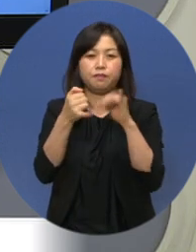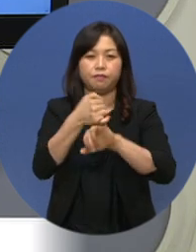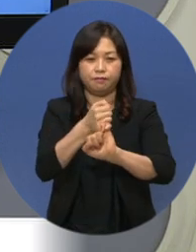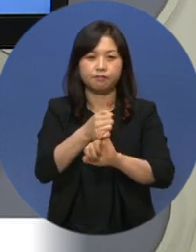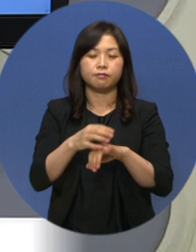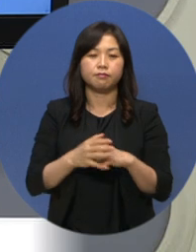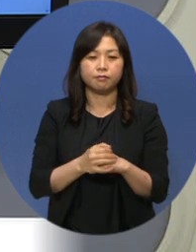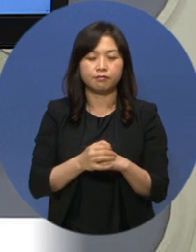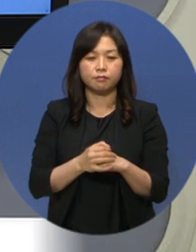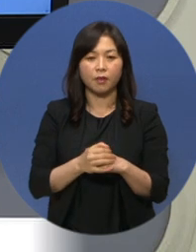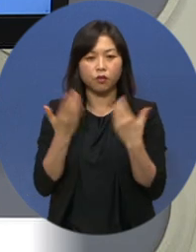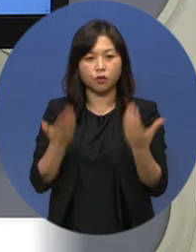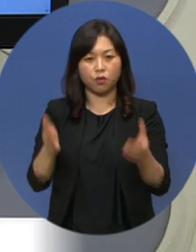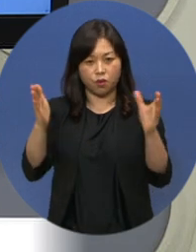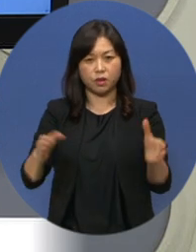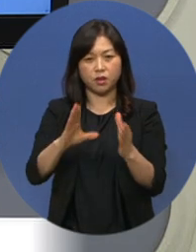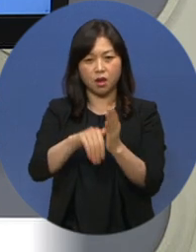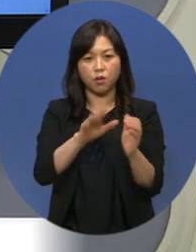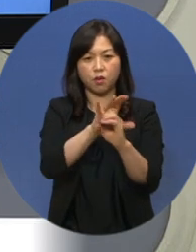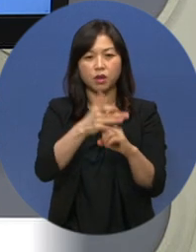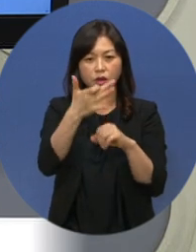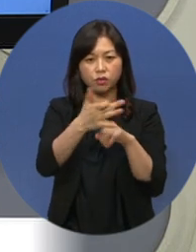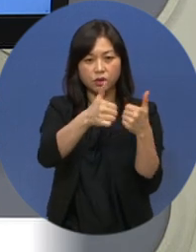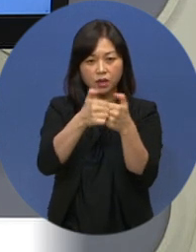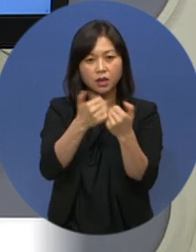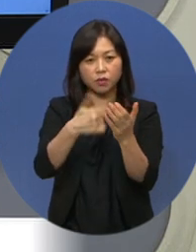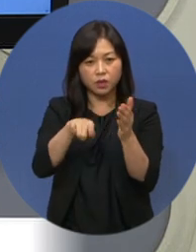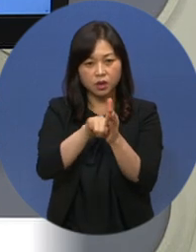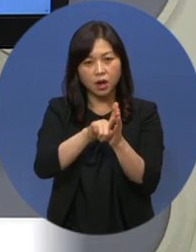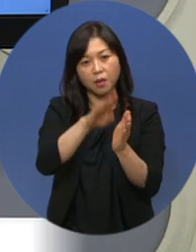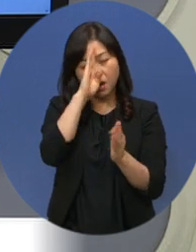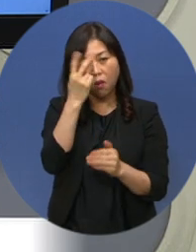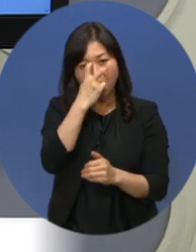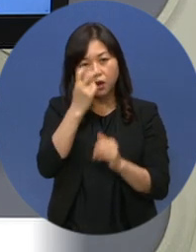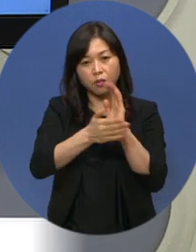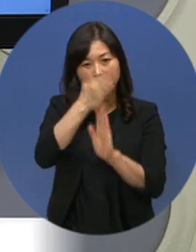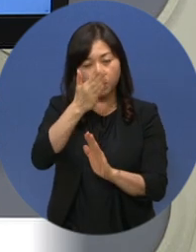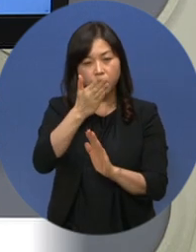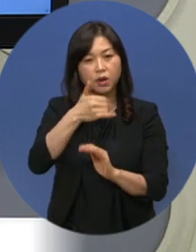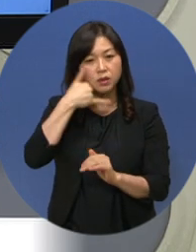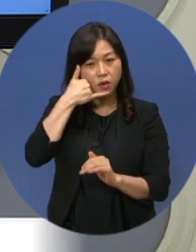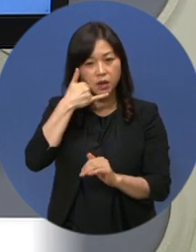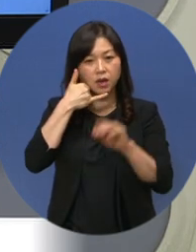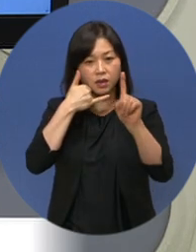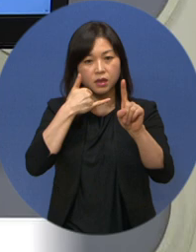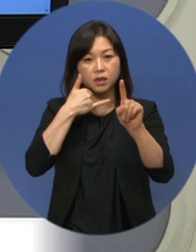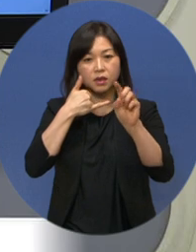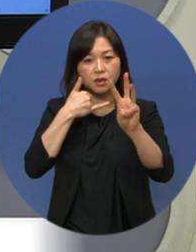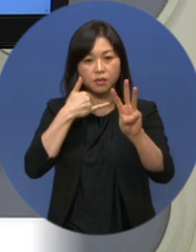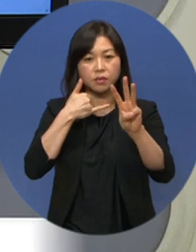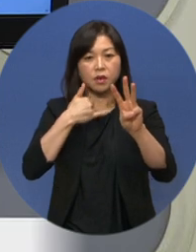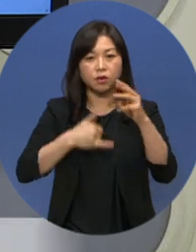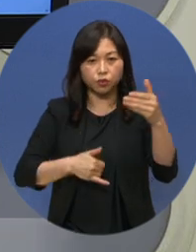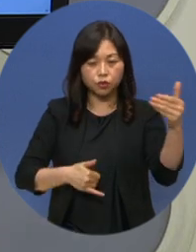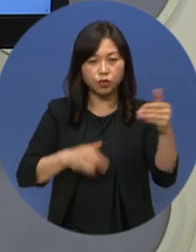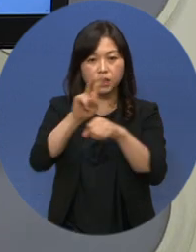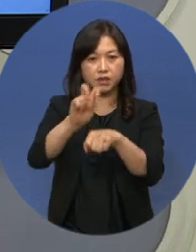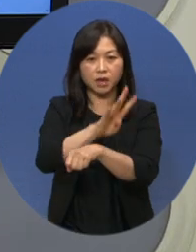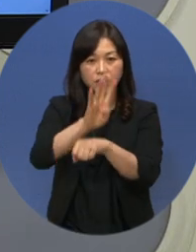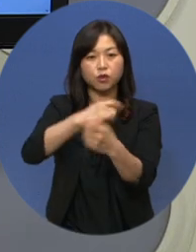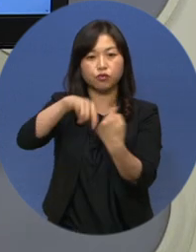코로나 이고 상담을 받을 수 있도록 질병 관리 본부 콜센터 1339 를 24시간 운영합니다